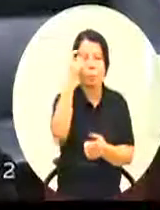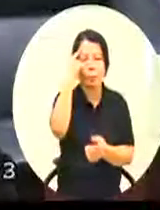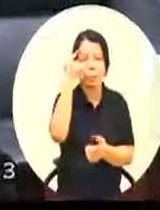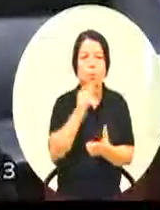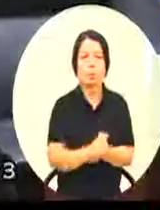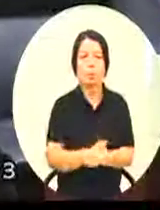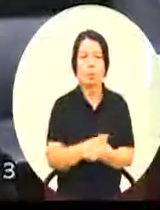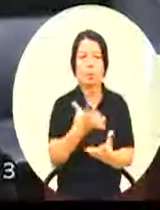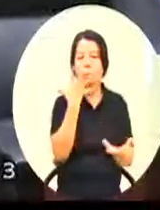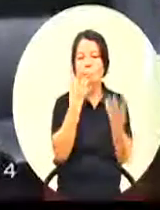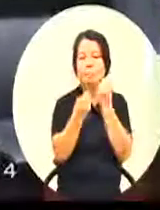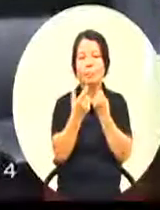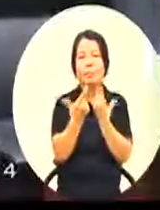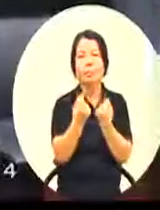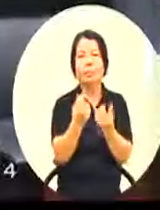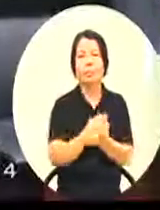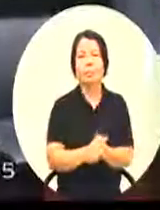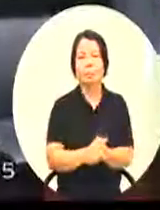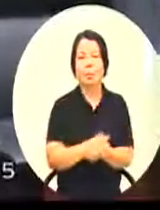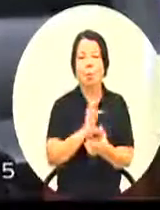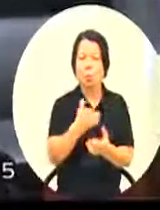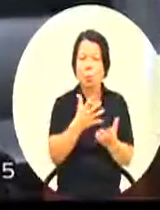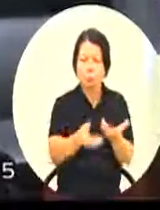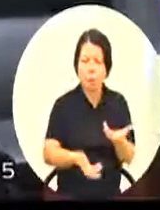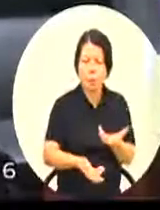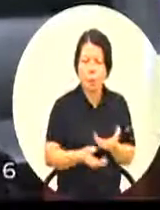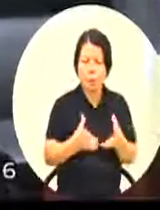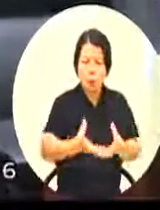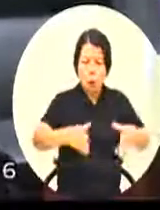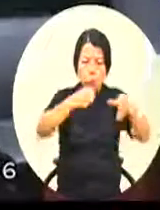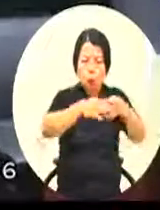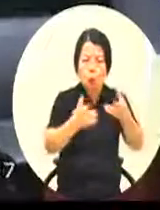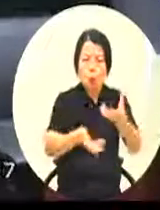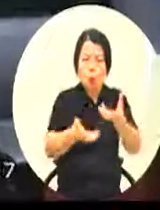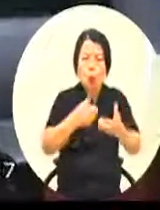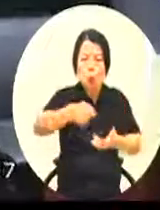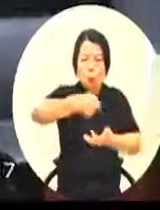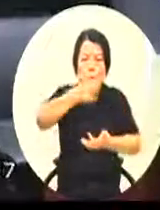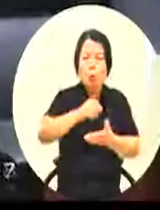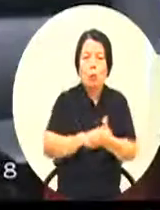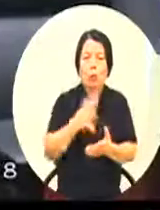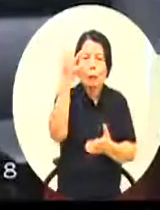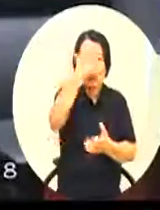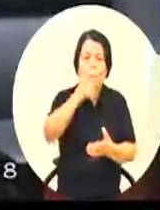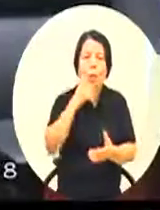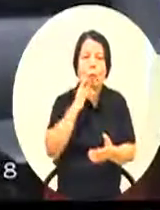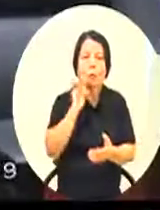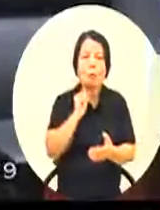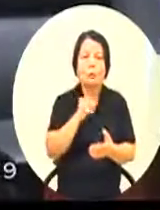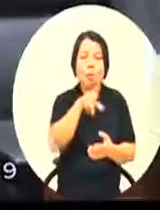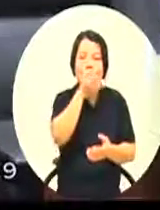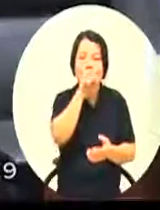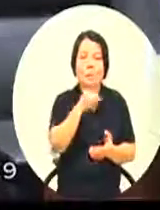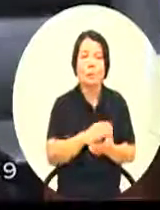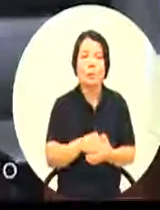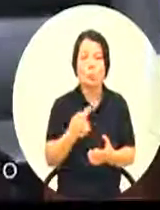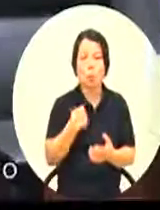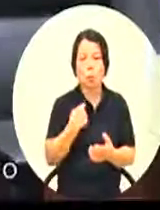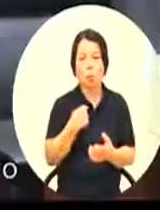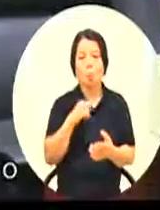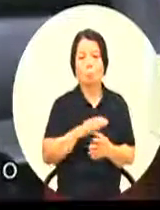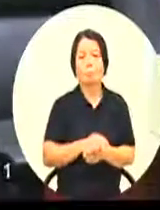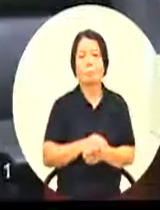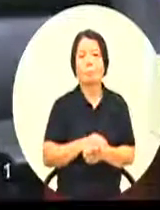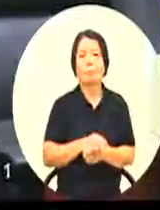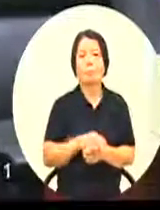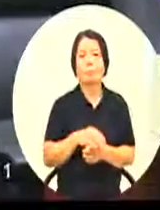我还是不懂为什么他们哈炖那个汤要老母鸡。所以你看， 在我们的这一代里面，我相信很多